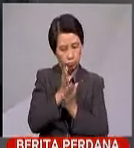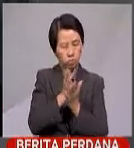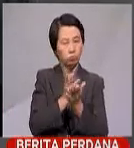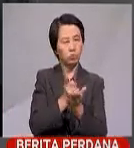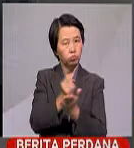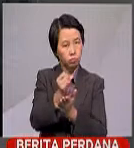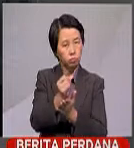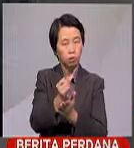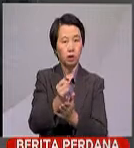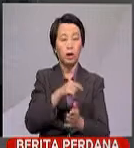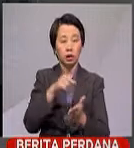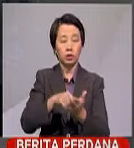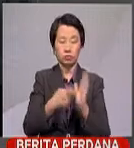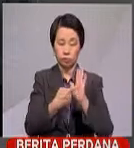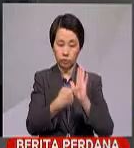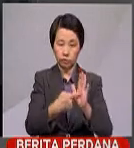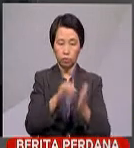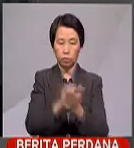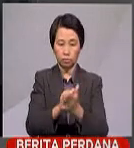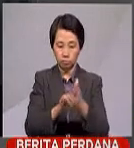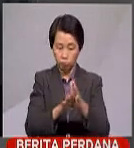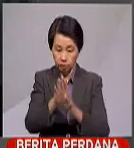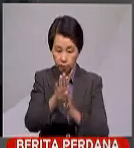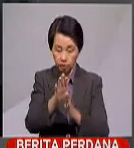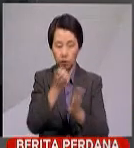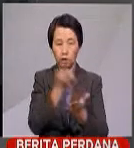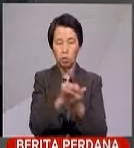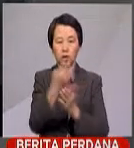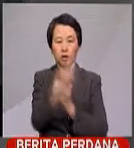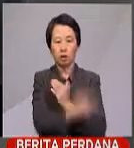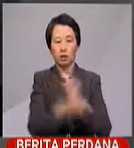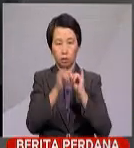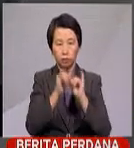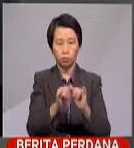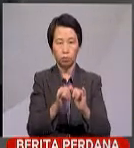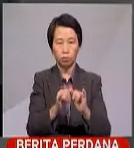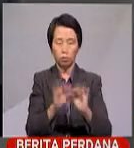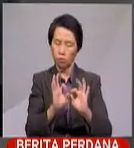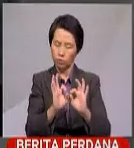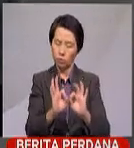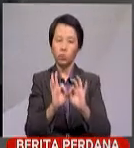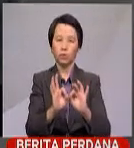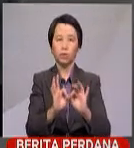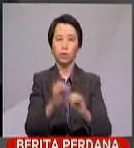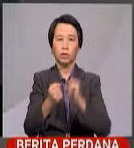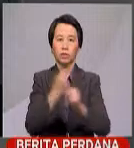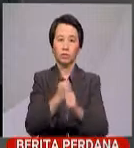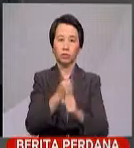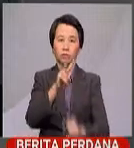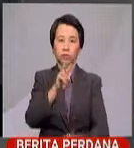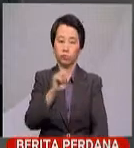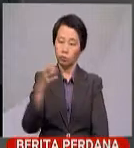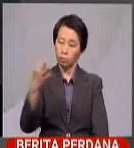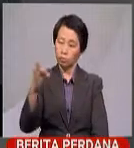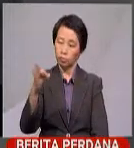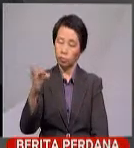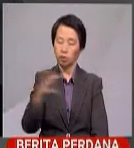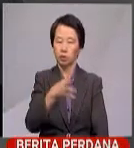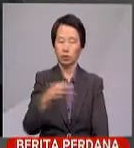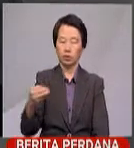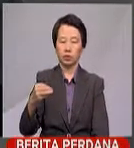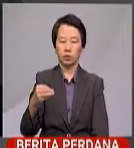peningkatan hasil ini juga menunjukkan bahawa pertumbuhan ekonomi negara masih mampan pada tahun 2019 dan